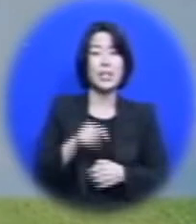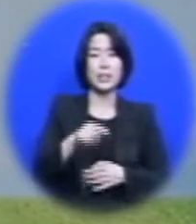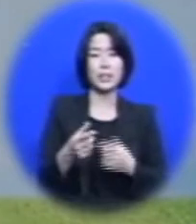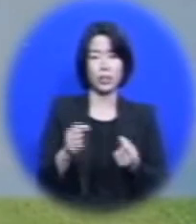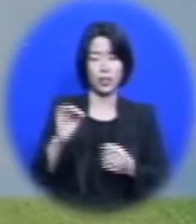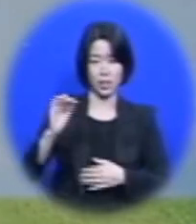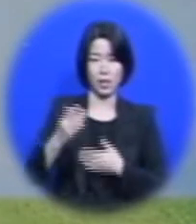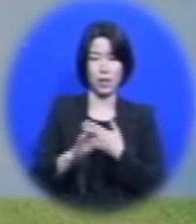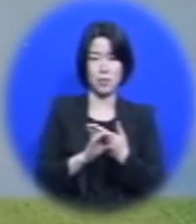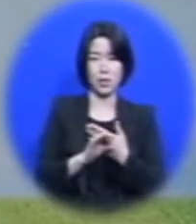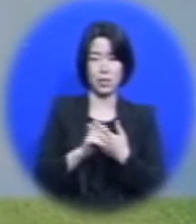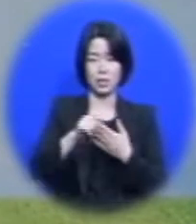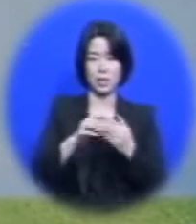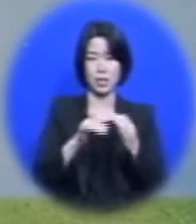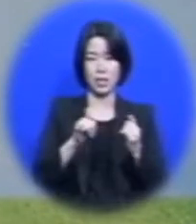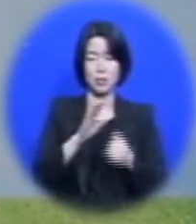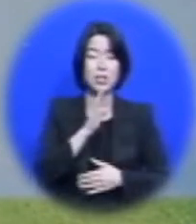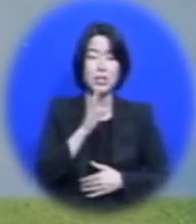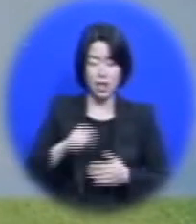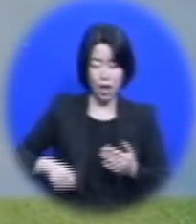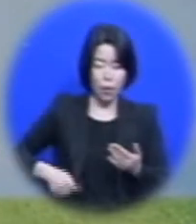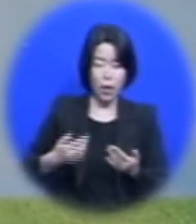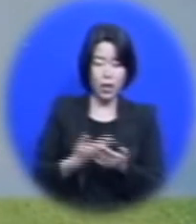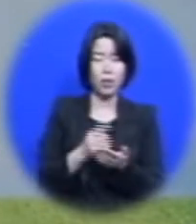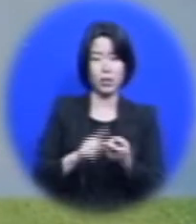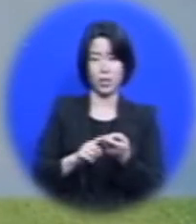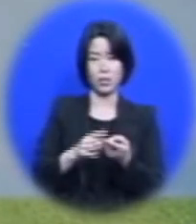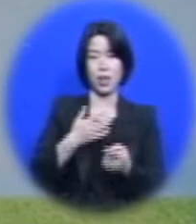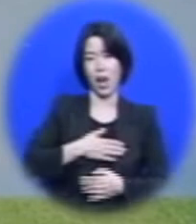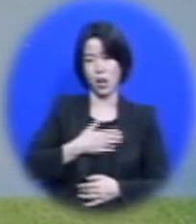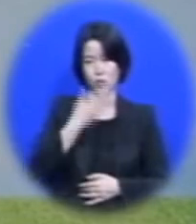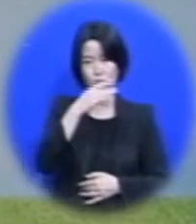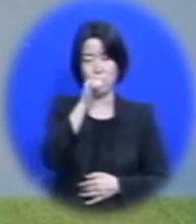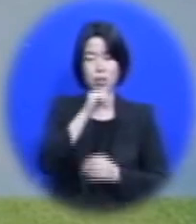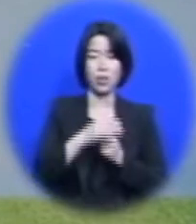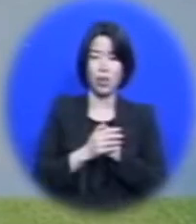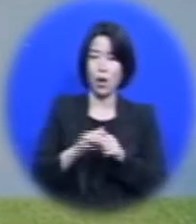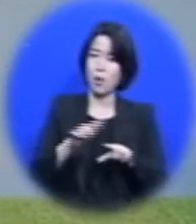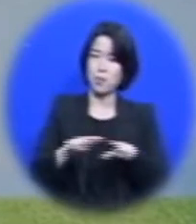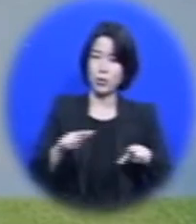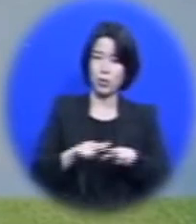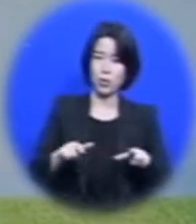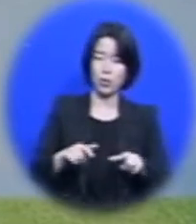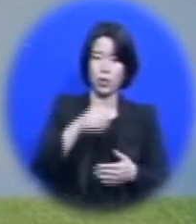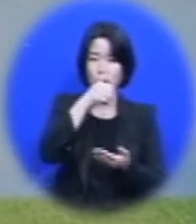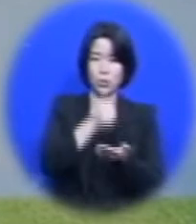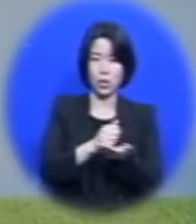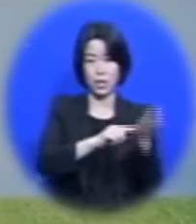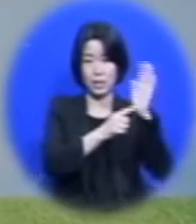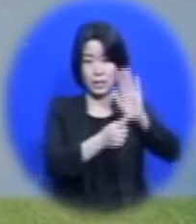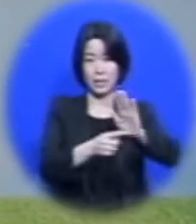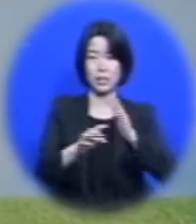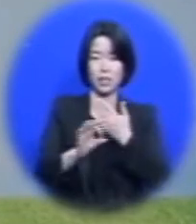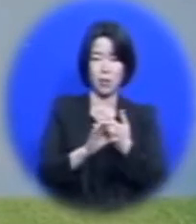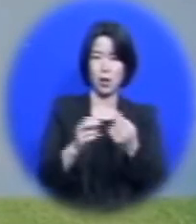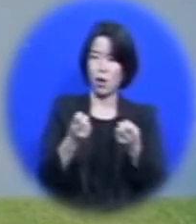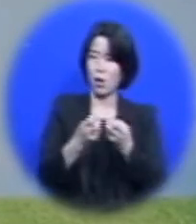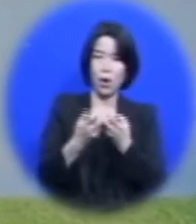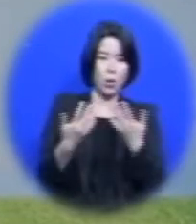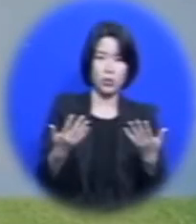그렇게 되면 그 사람이 진짜 회개한 것을 알 수 있습니다. 흔히 죄가 드러나면 어쩔